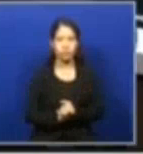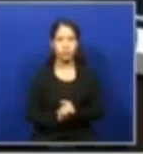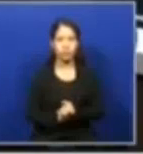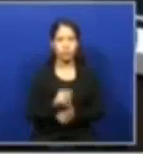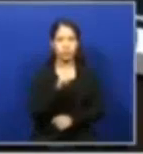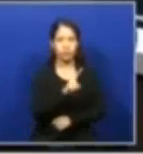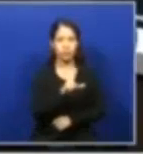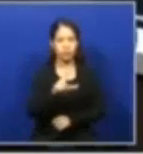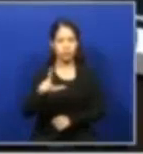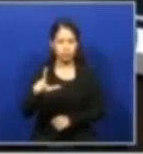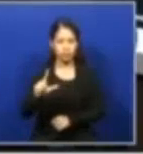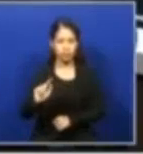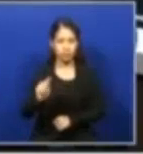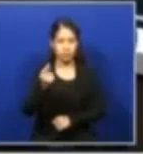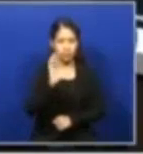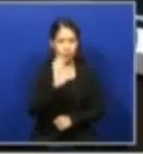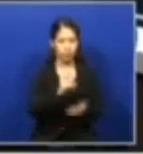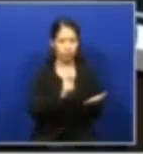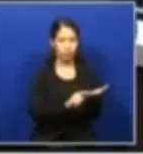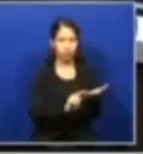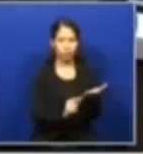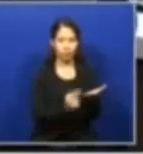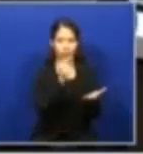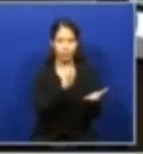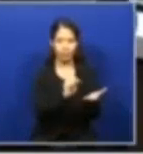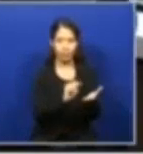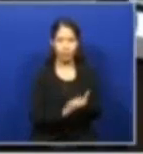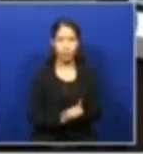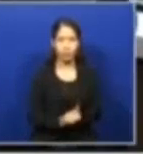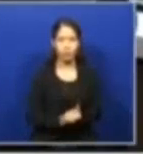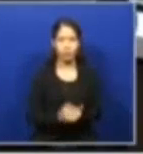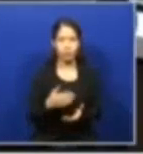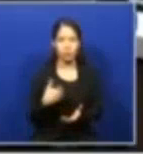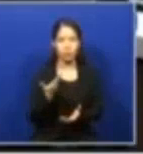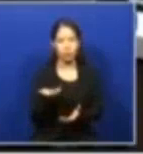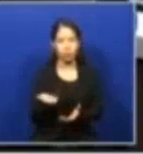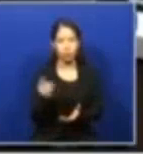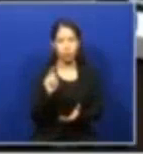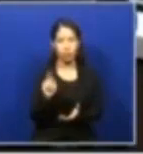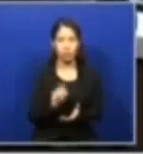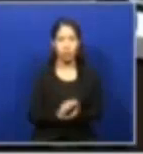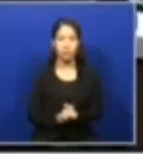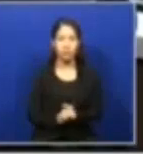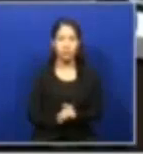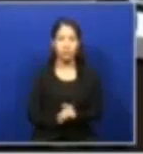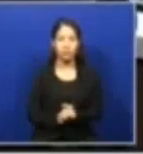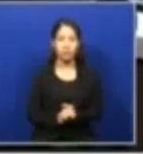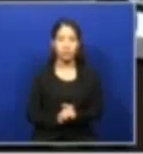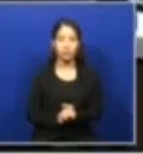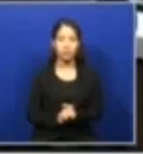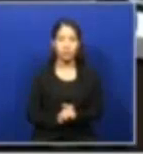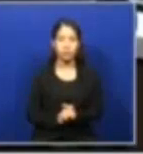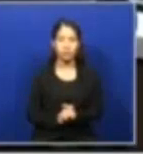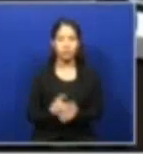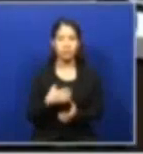1ล้านล้านแรกของพระราชกำหนดฉบับแรกนะครับก็ขอความกรุณาจากฝ่ายโสดนะครับ